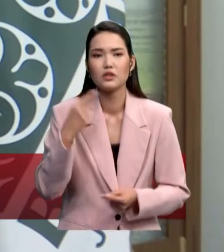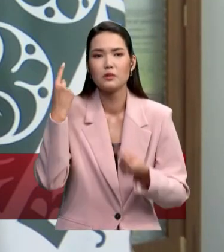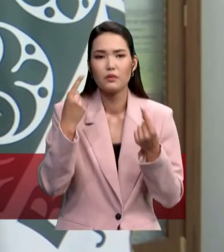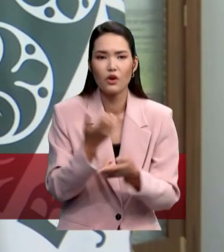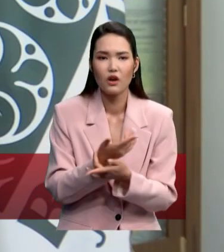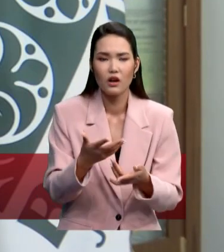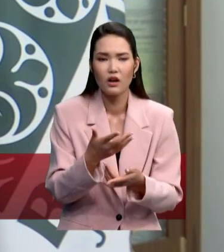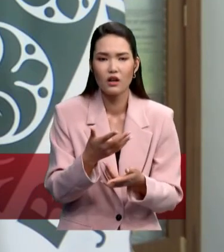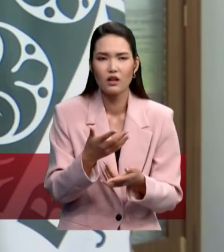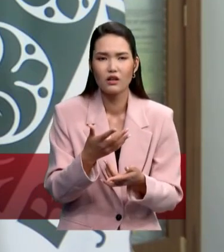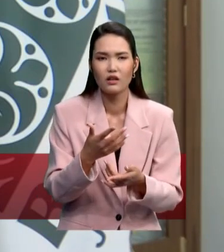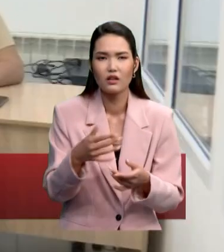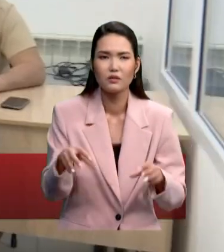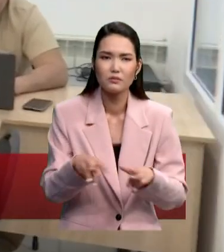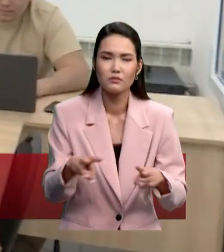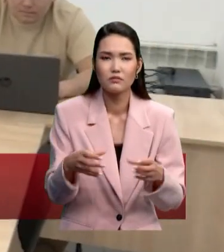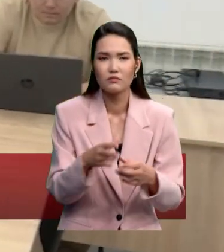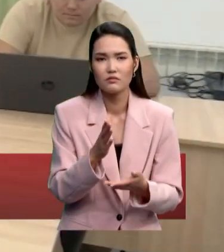представители западных стран.